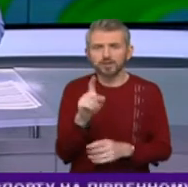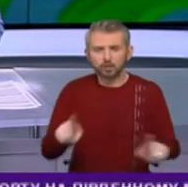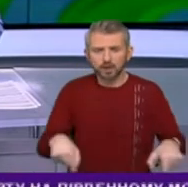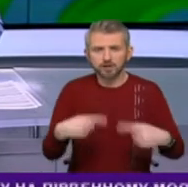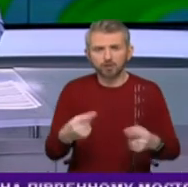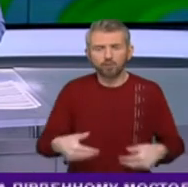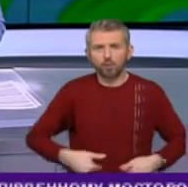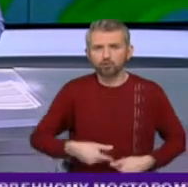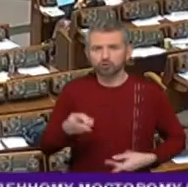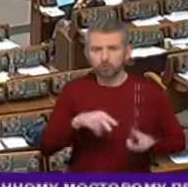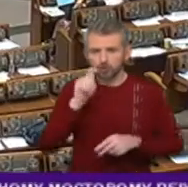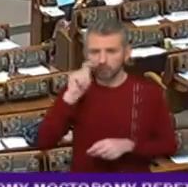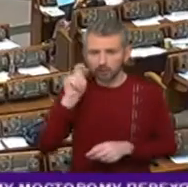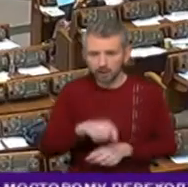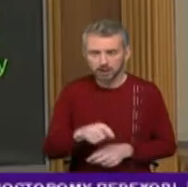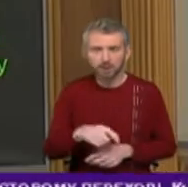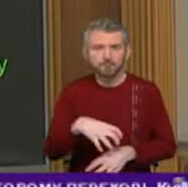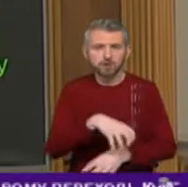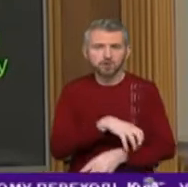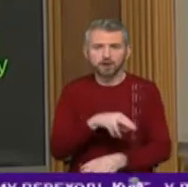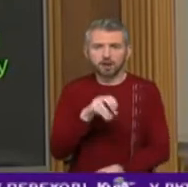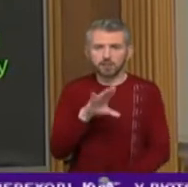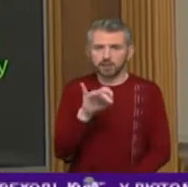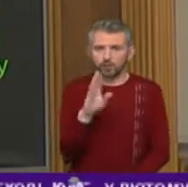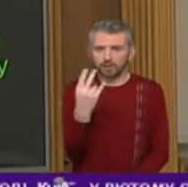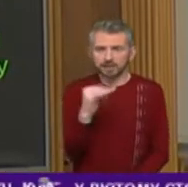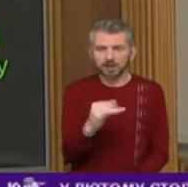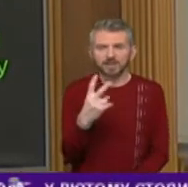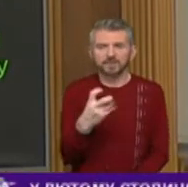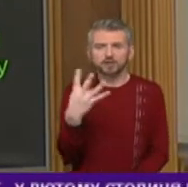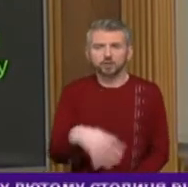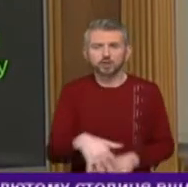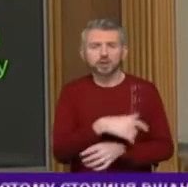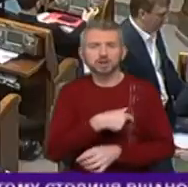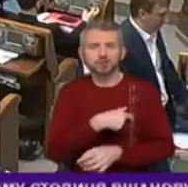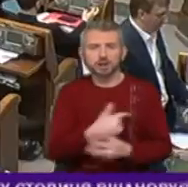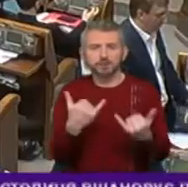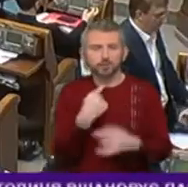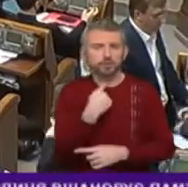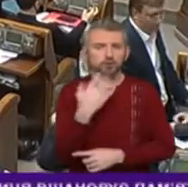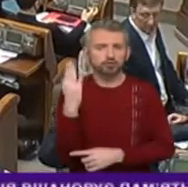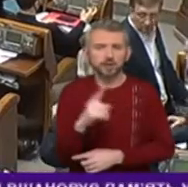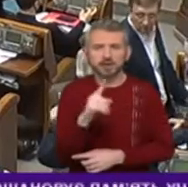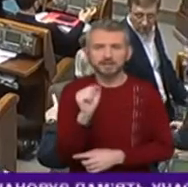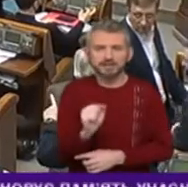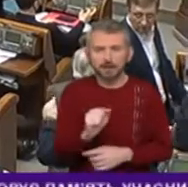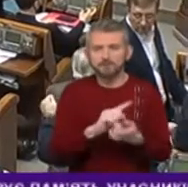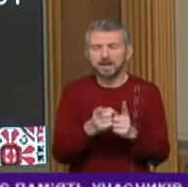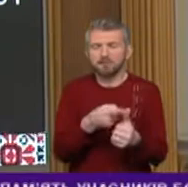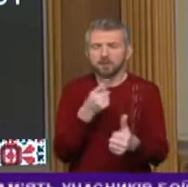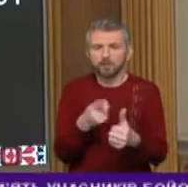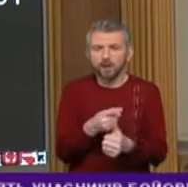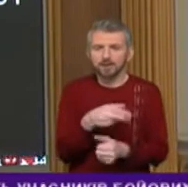організаторів Голодомору в Україні – більшовика Петровського. 240 народних обранців сьогодні проголосували за